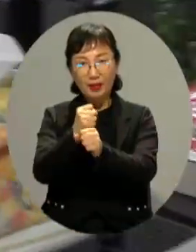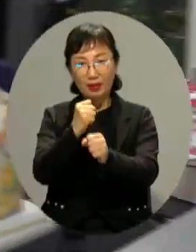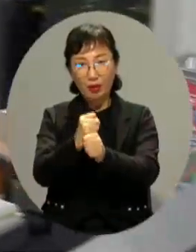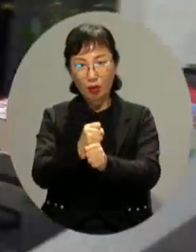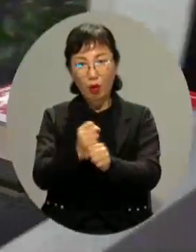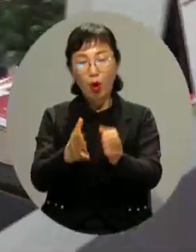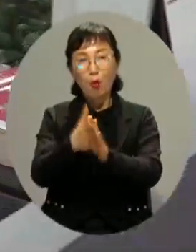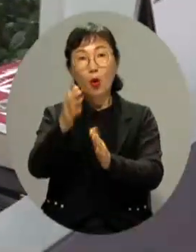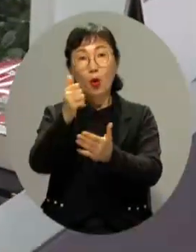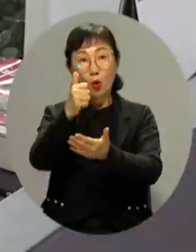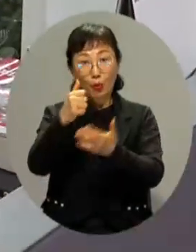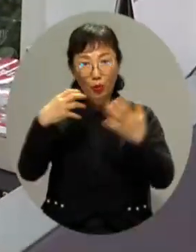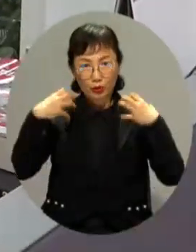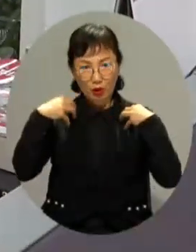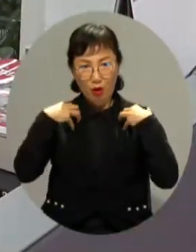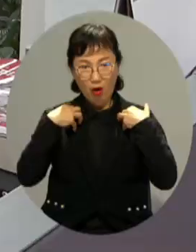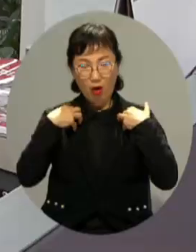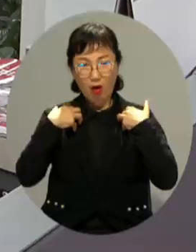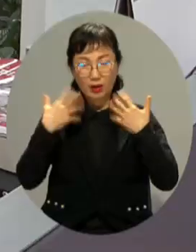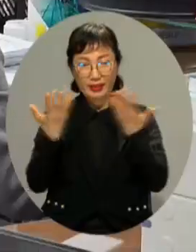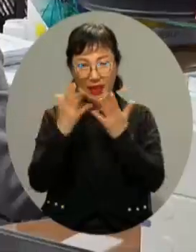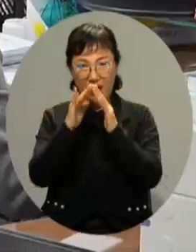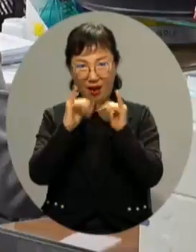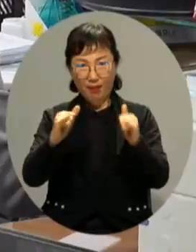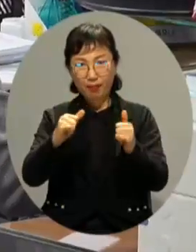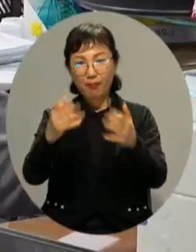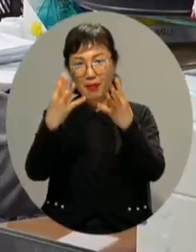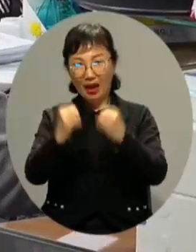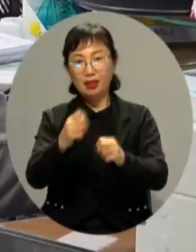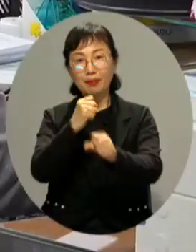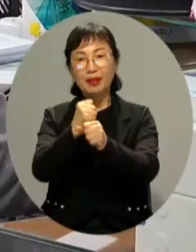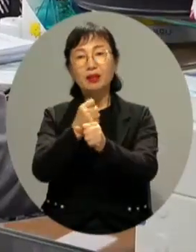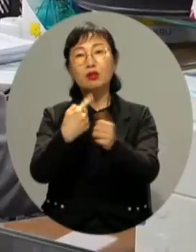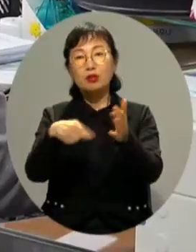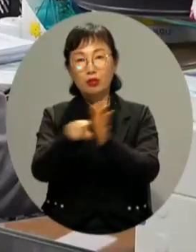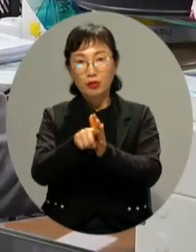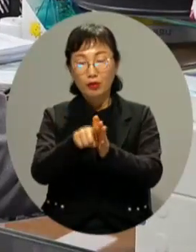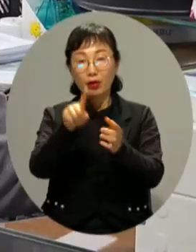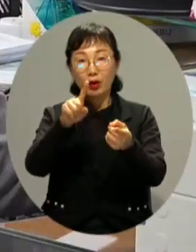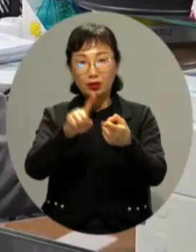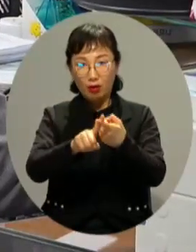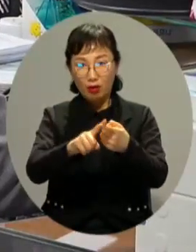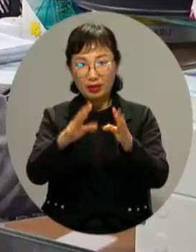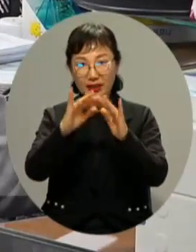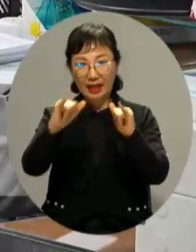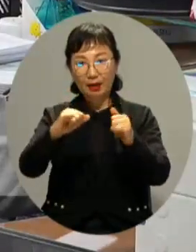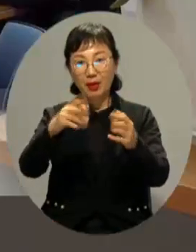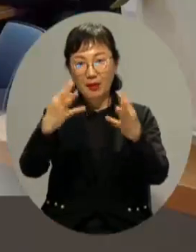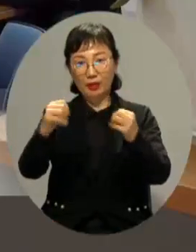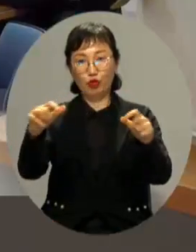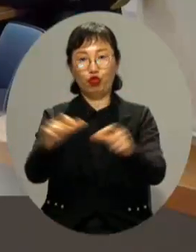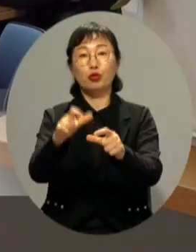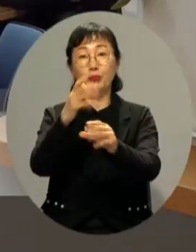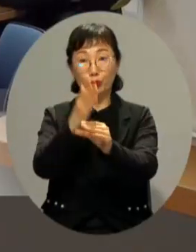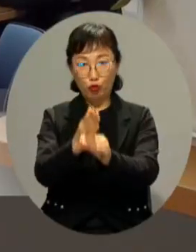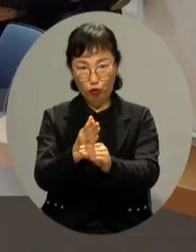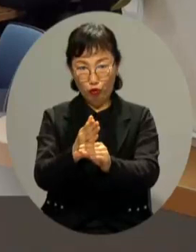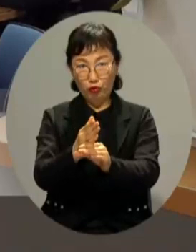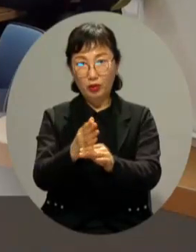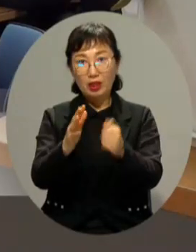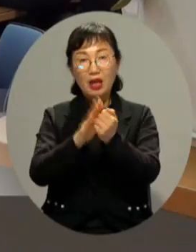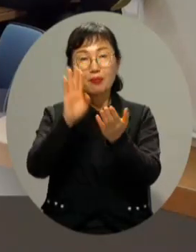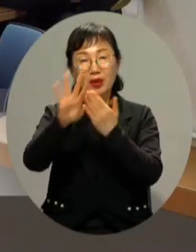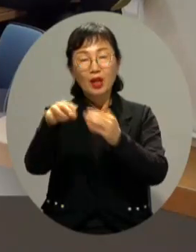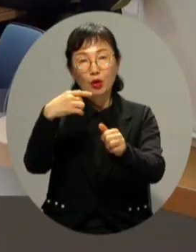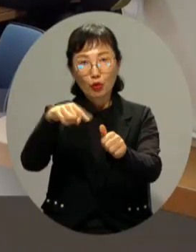지원하면서 본청은 공무원 수가 30여 명 가까이 줄었습니다. 하지만 교육감 공약인 기초학력 향상과